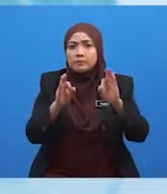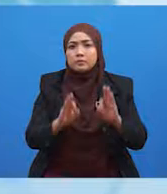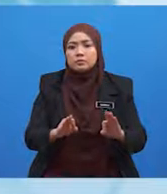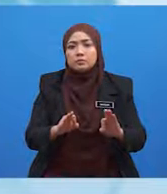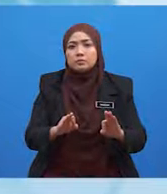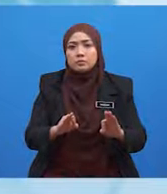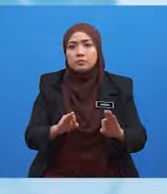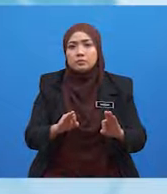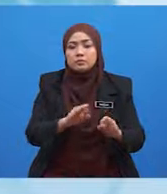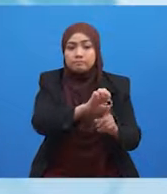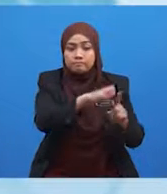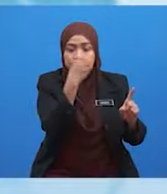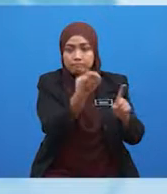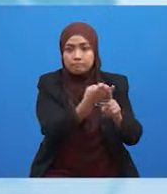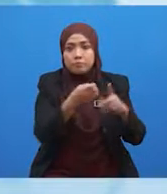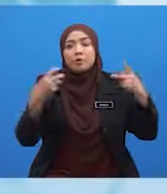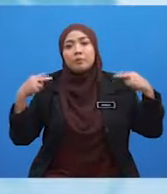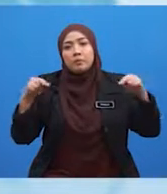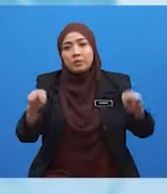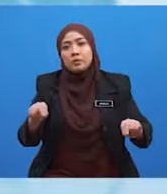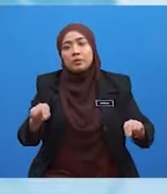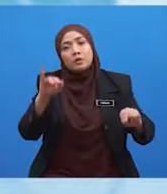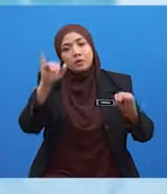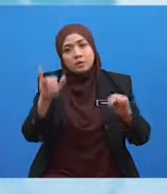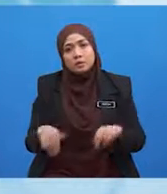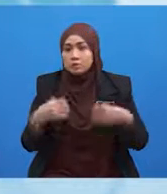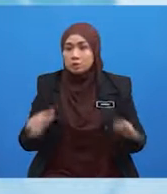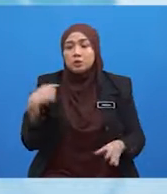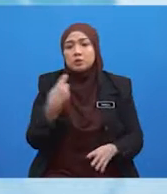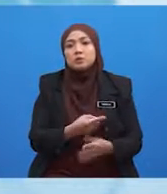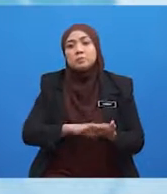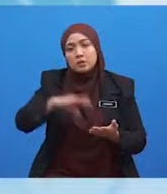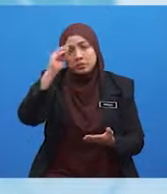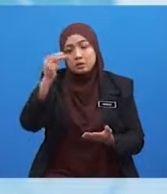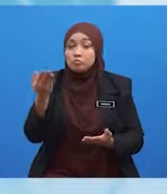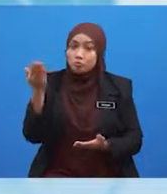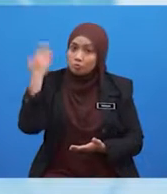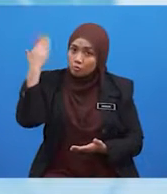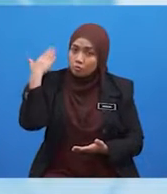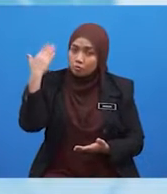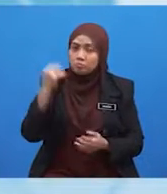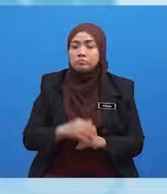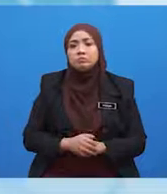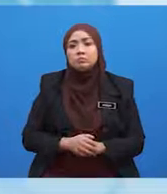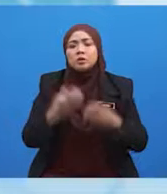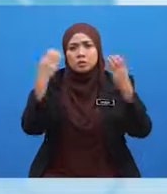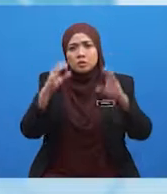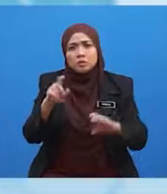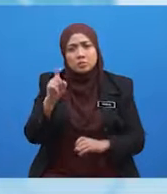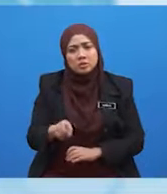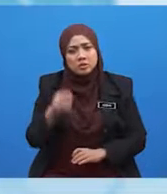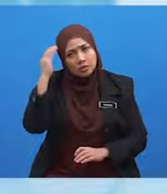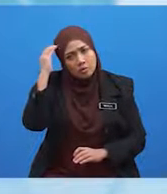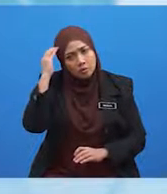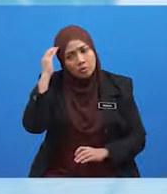perniagaan yang telah dipelajari dalam bak pertama yang lalu cukup pasti Rajab aja